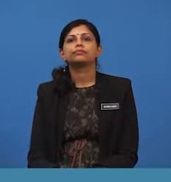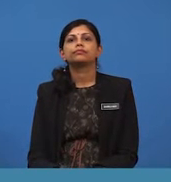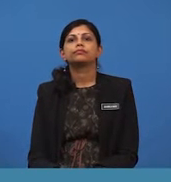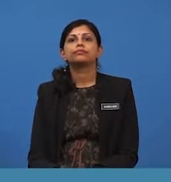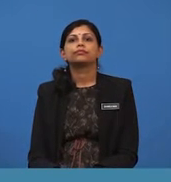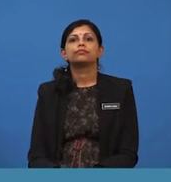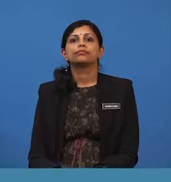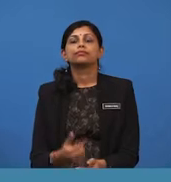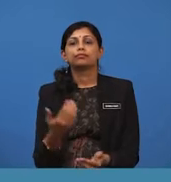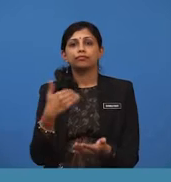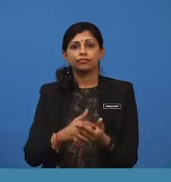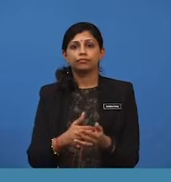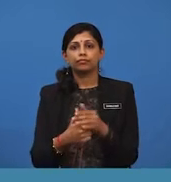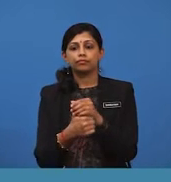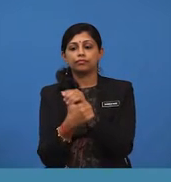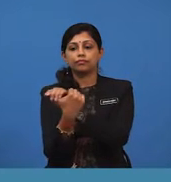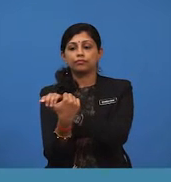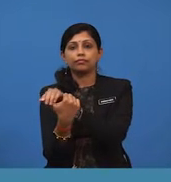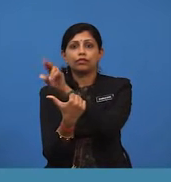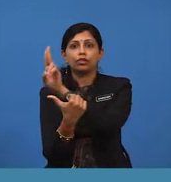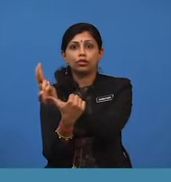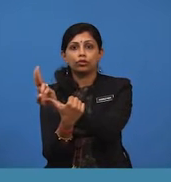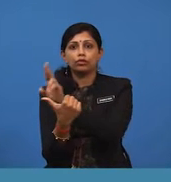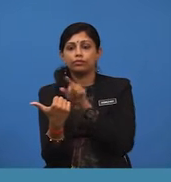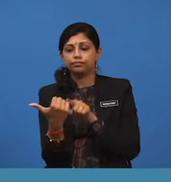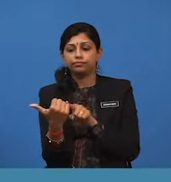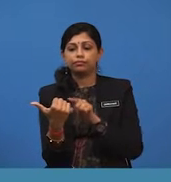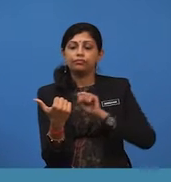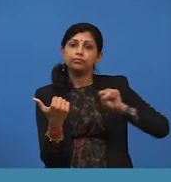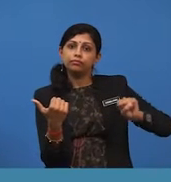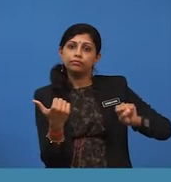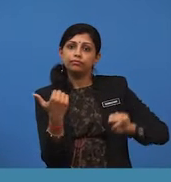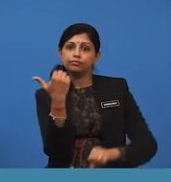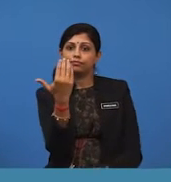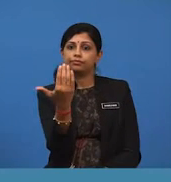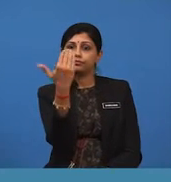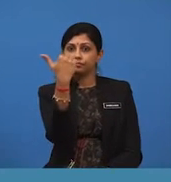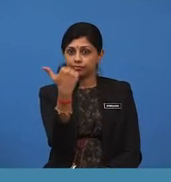solenoid seperti yang ditunjukkan pada paparan berikut.